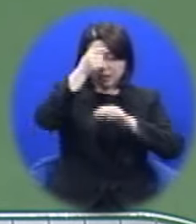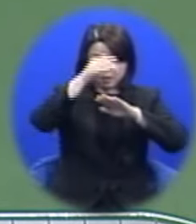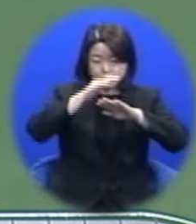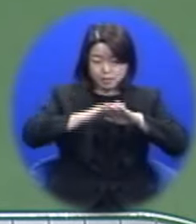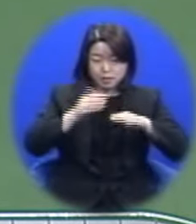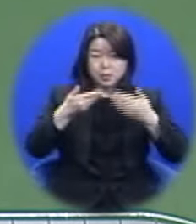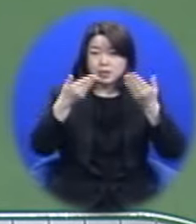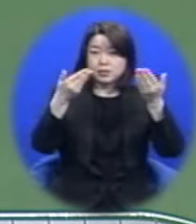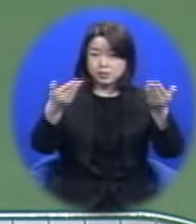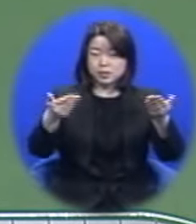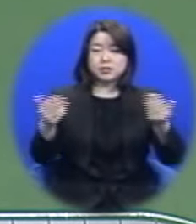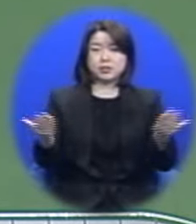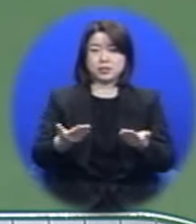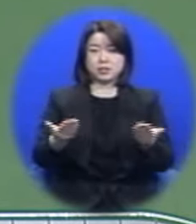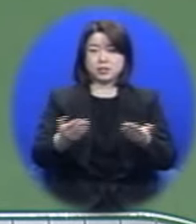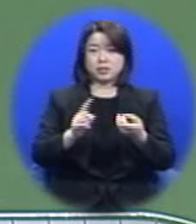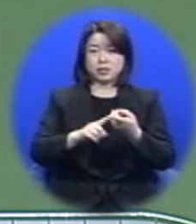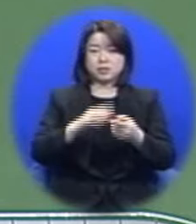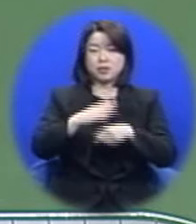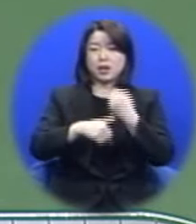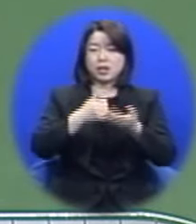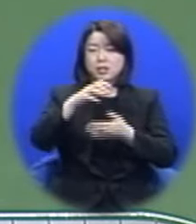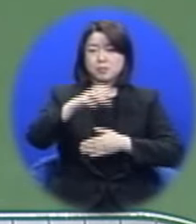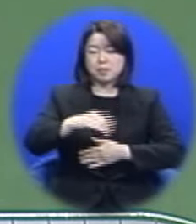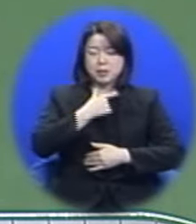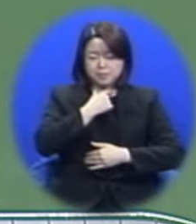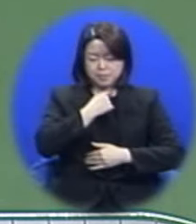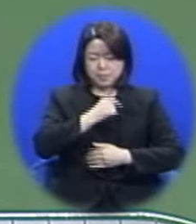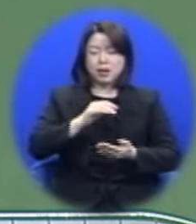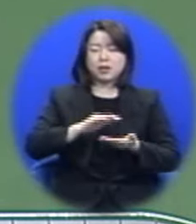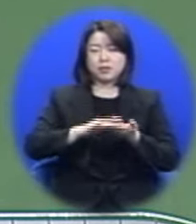예배드리는 것을 하나님 앞에 소원했었습니다.